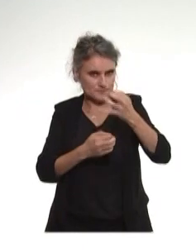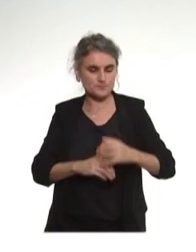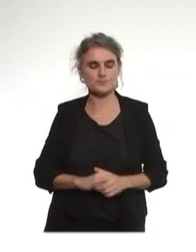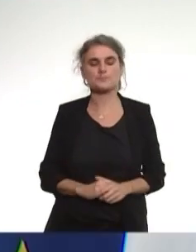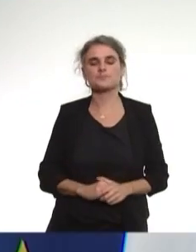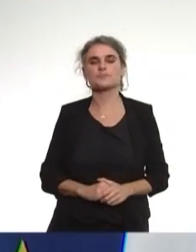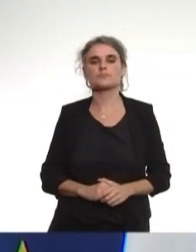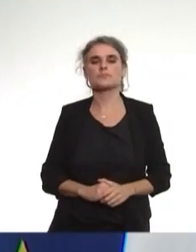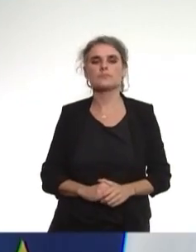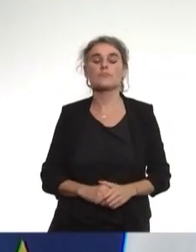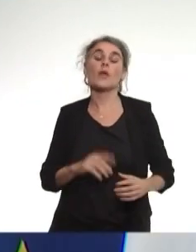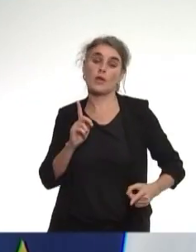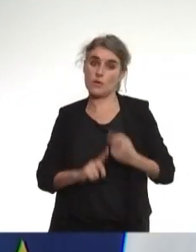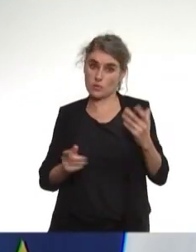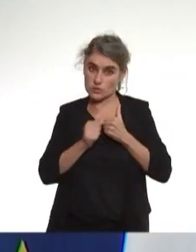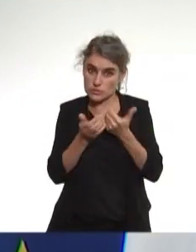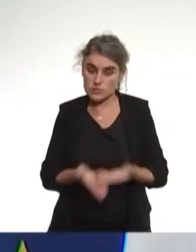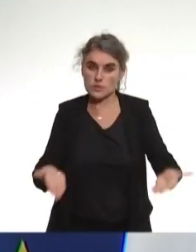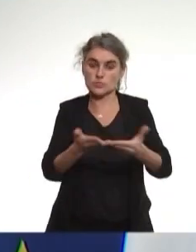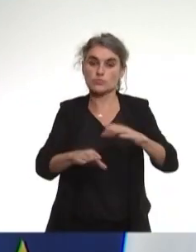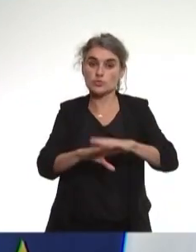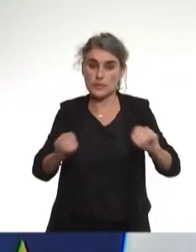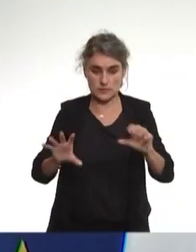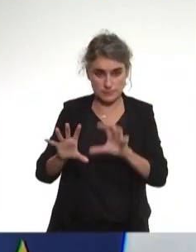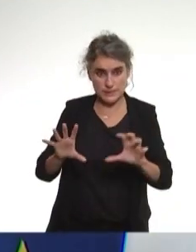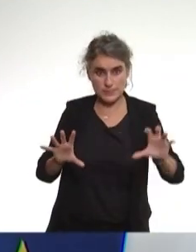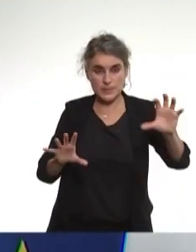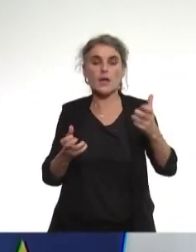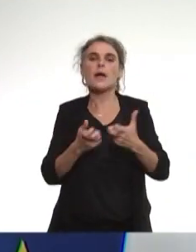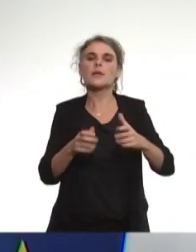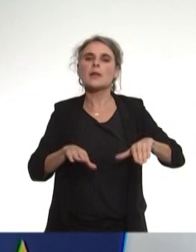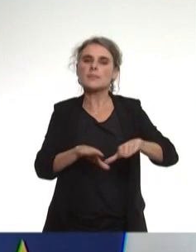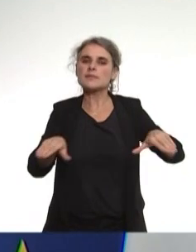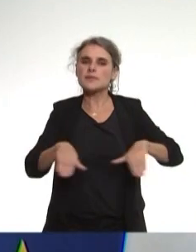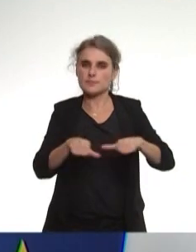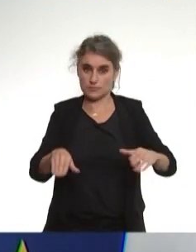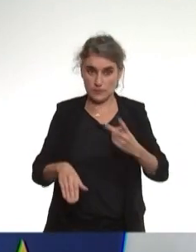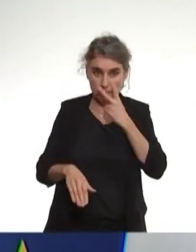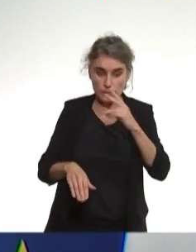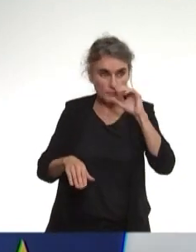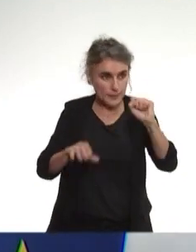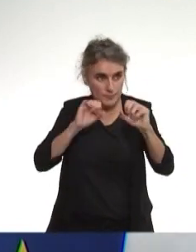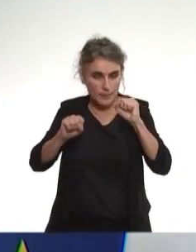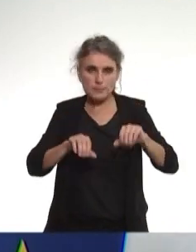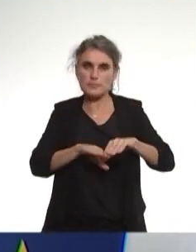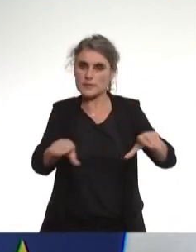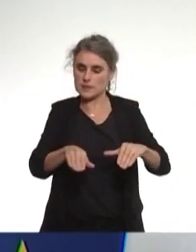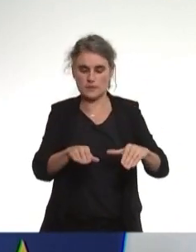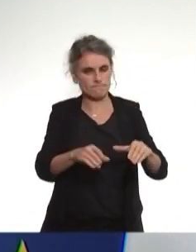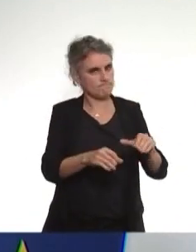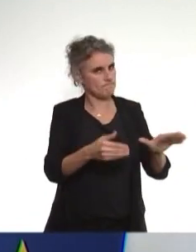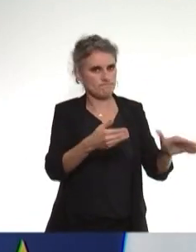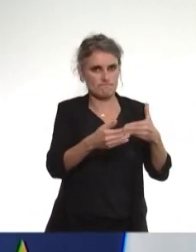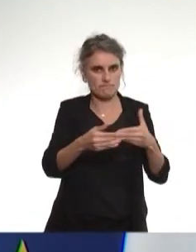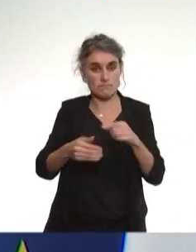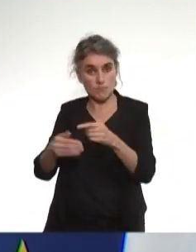et par exemple vous parlez des piscines il y as est un exemple parmi d'autres mais qui a montré que certaines piscines pouvait rester ouverte et d'autres pouvaient fermer et qui avait une territorialisation